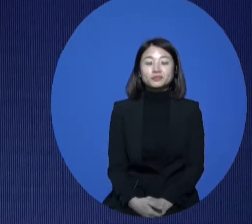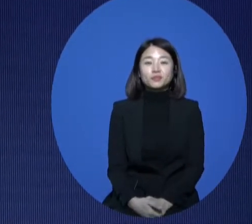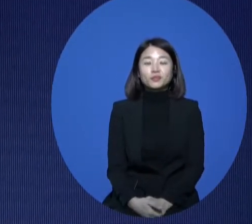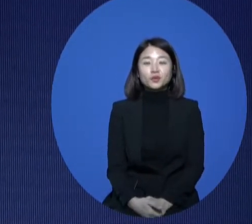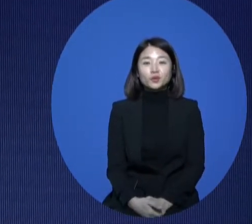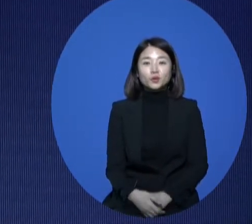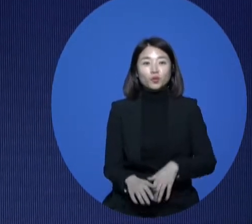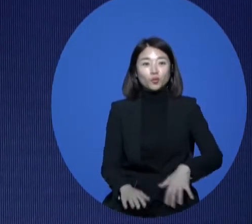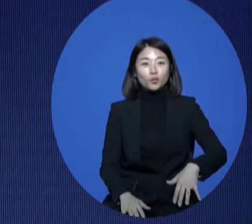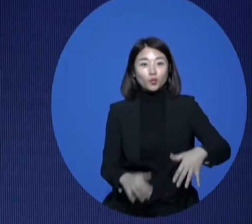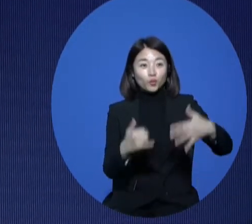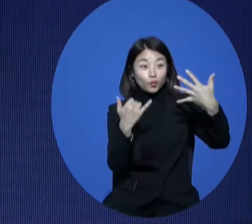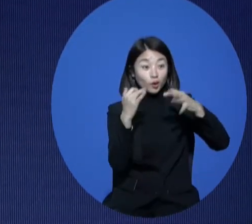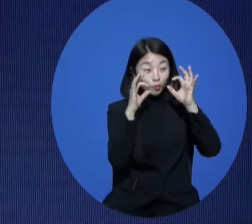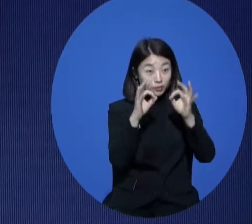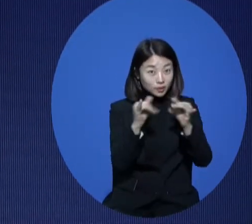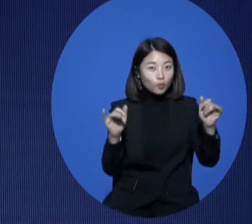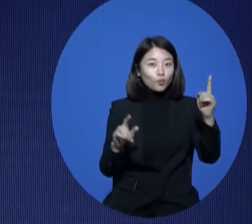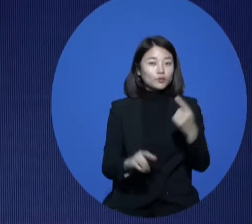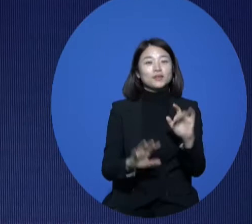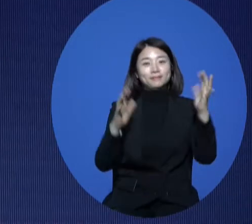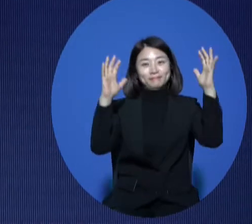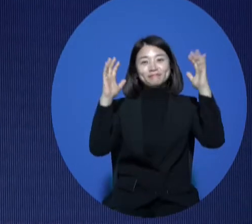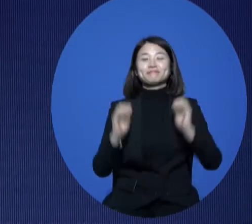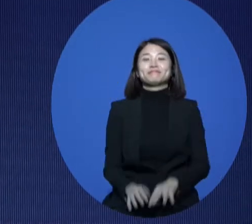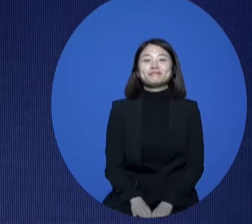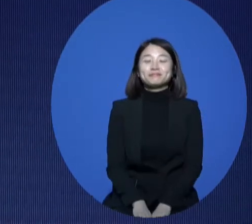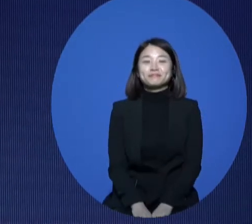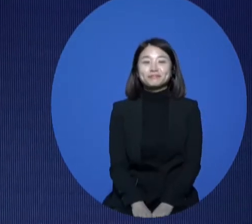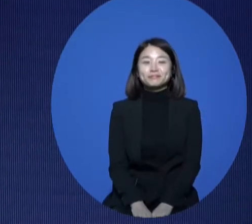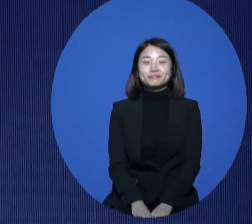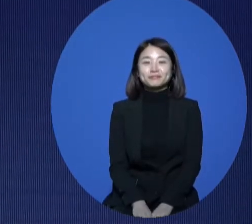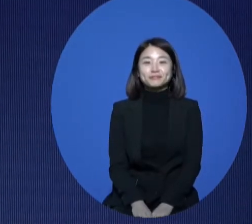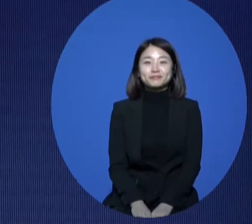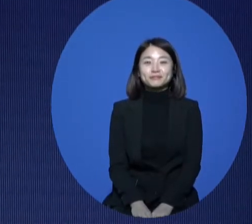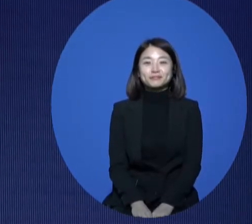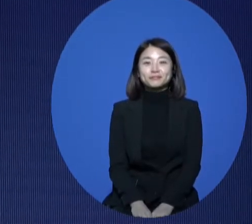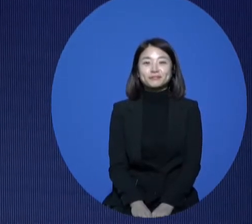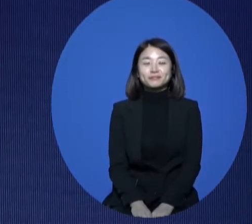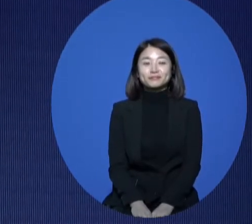여러분들 온라인으로 들어오신 분들 환영합니다.